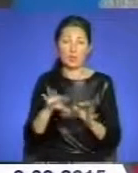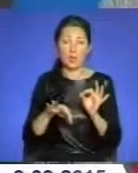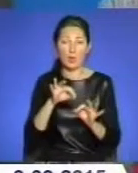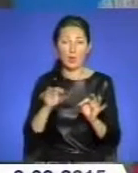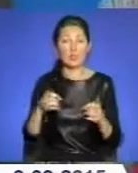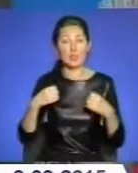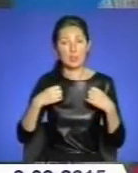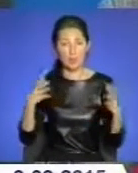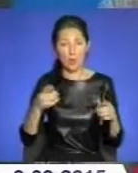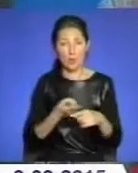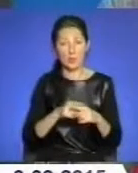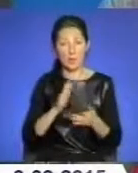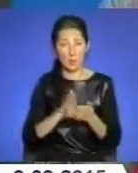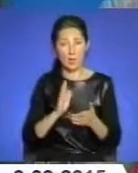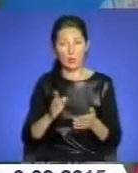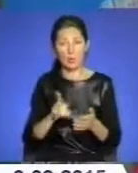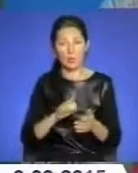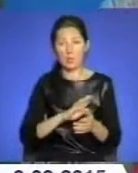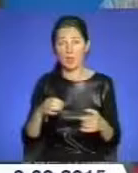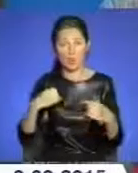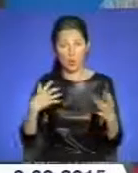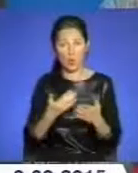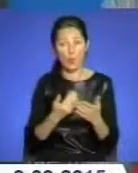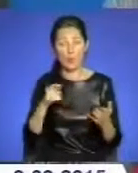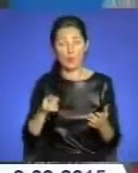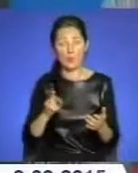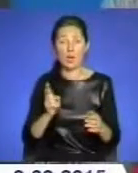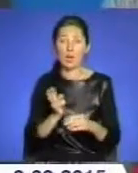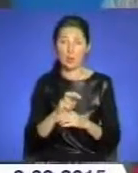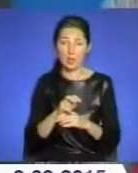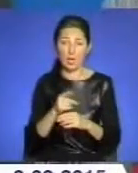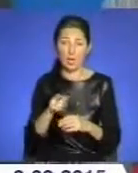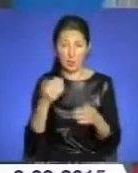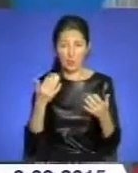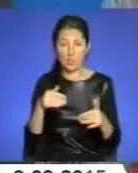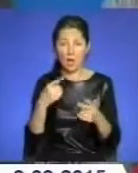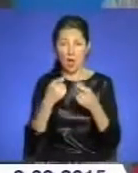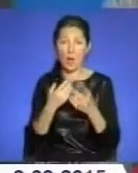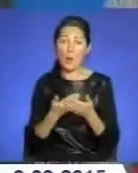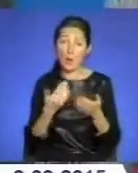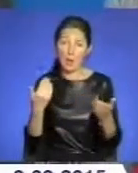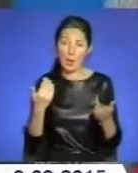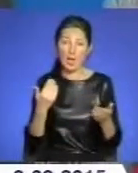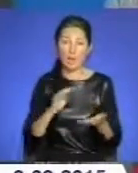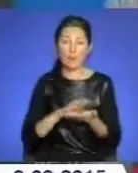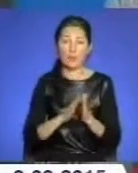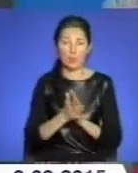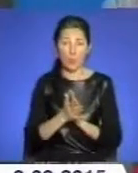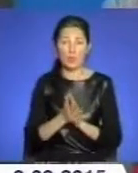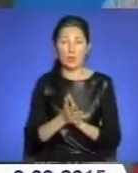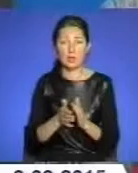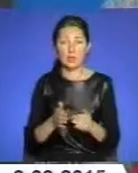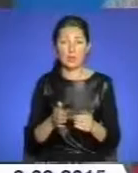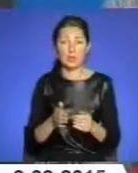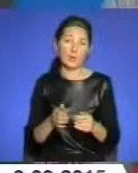урочисто це має бути, чи не урочисто. Тобто, перед тим, як вже прийти, ви вже попередньо налагодили спілкування з